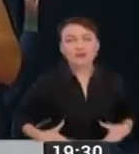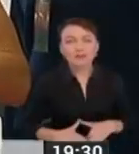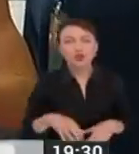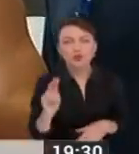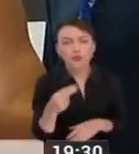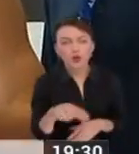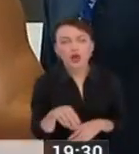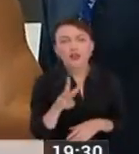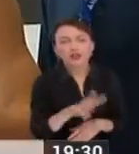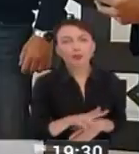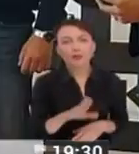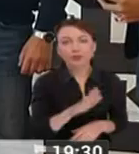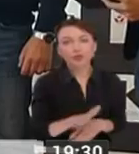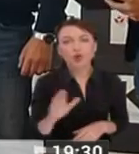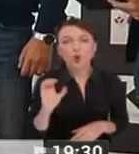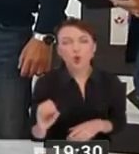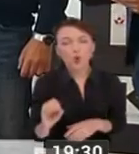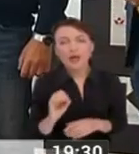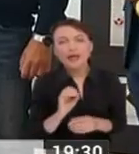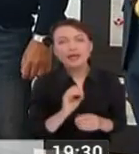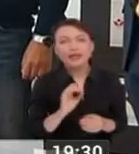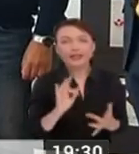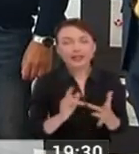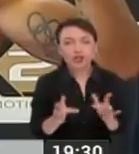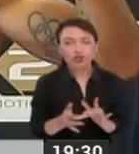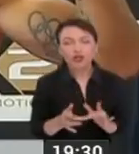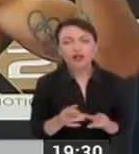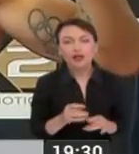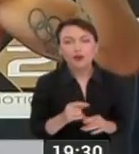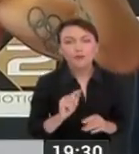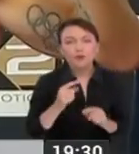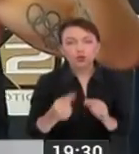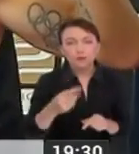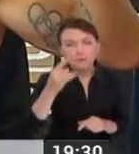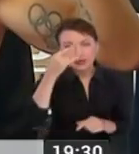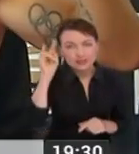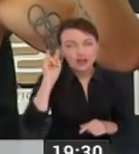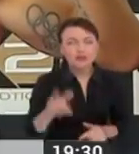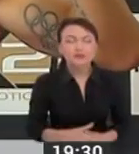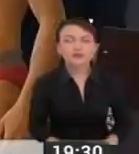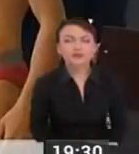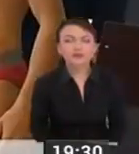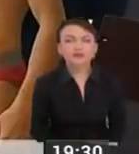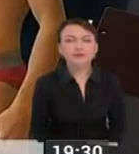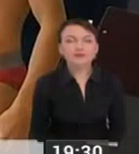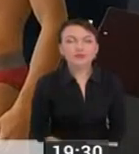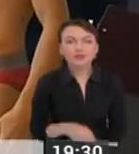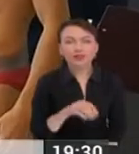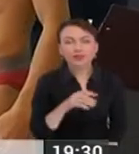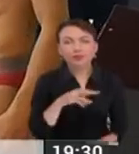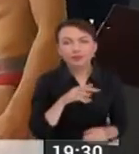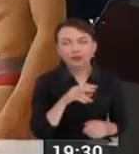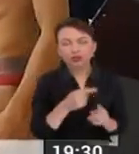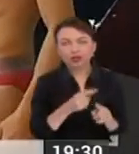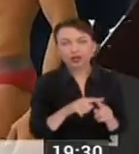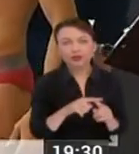чемпіона WBO International поєдинку проти мексиканця Деніса Патріціо Морено. Бірінчик під час битви